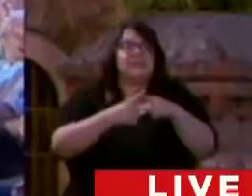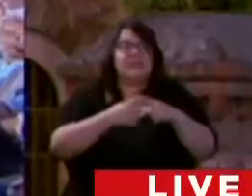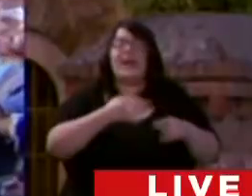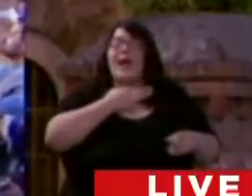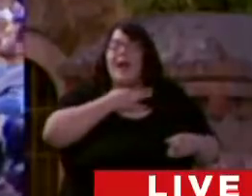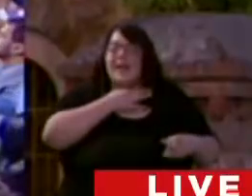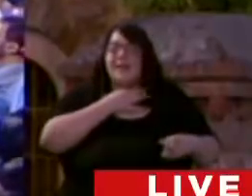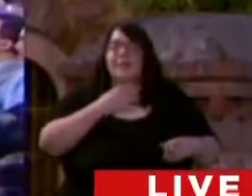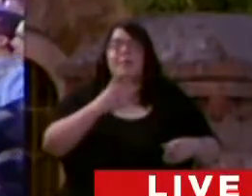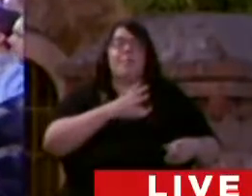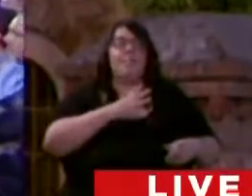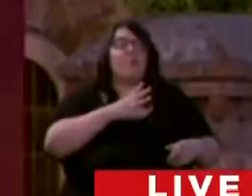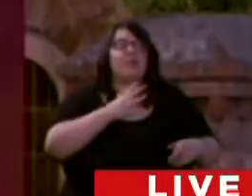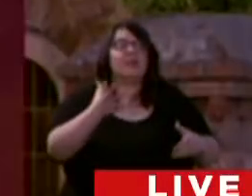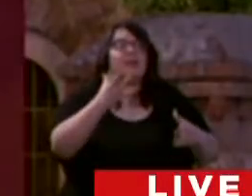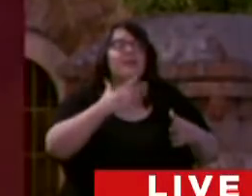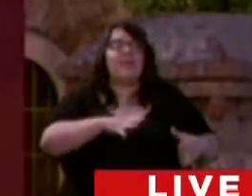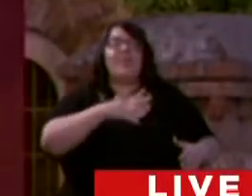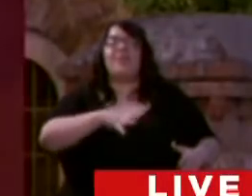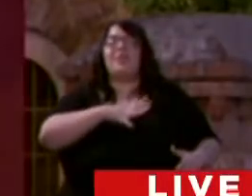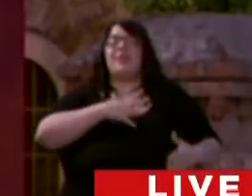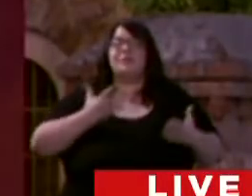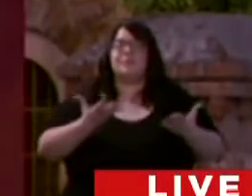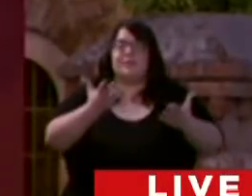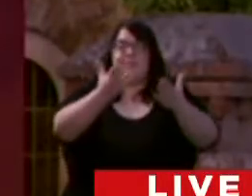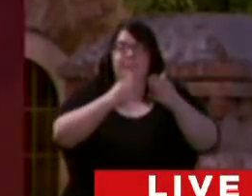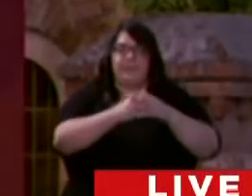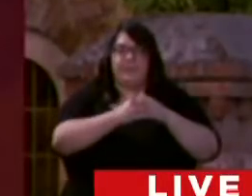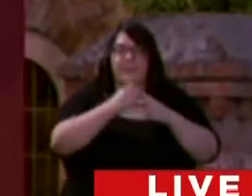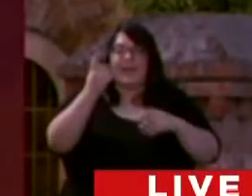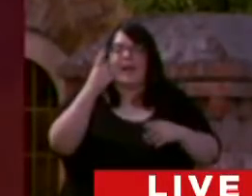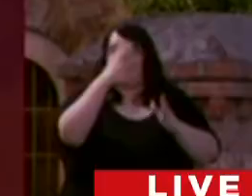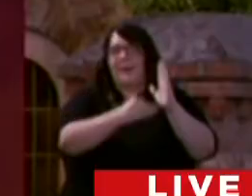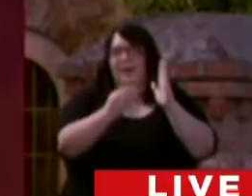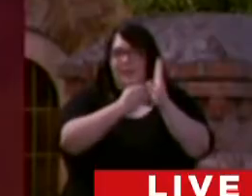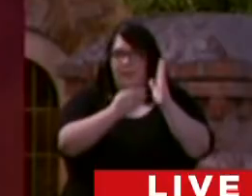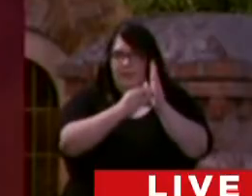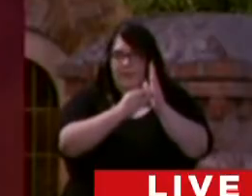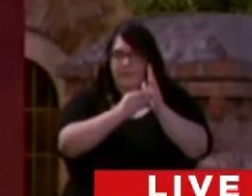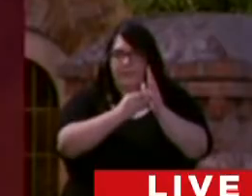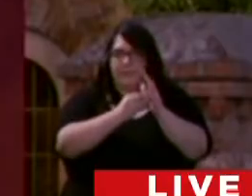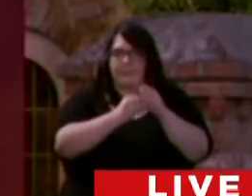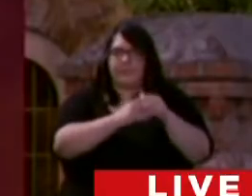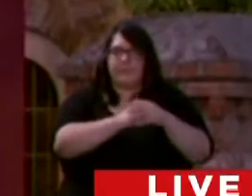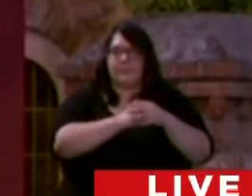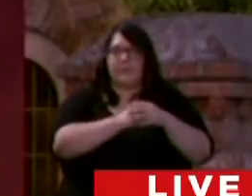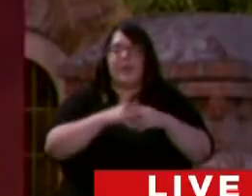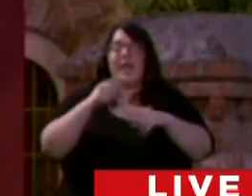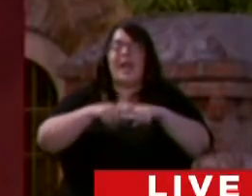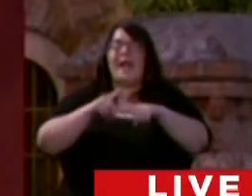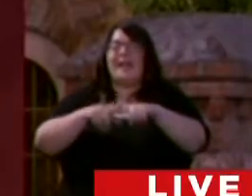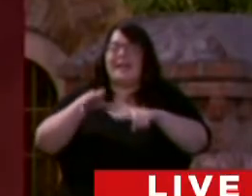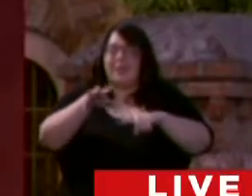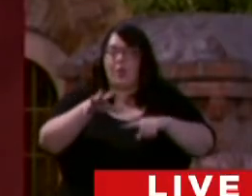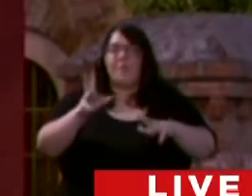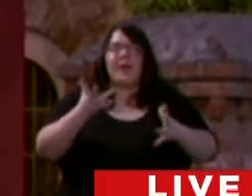βούληση. Θα σας δώσω ένα παράδειγμα μόνο. Το ελληνικό είναι σήμερα η μεγαλύτερη επένδυση που μπορεί να γίνει